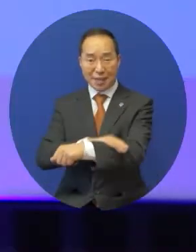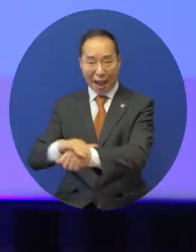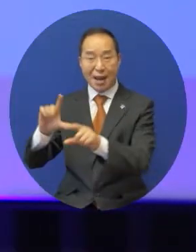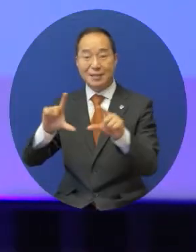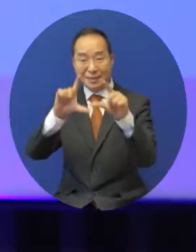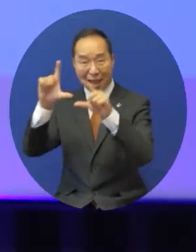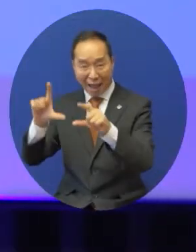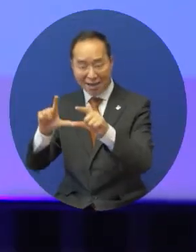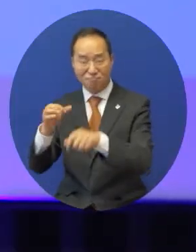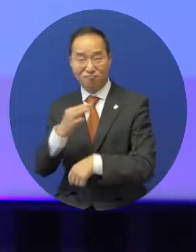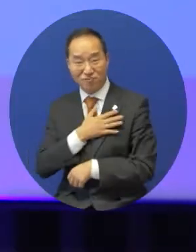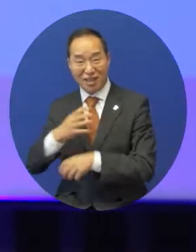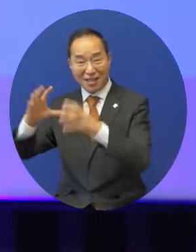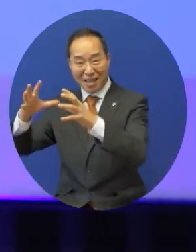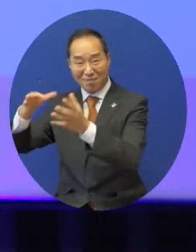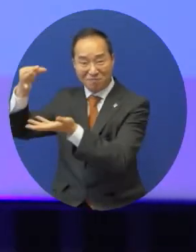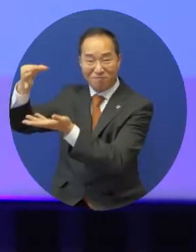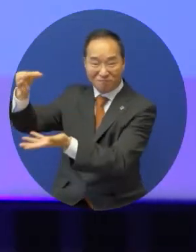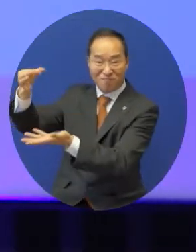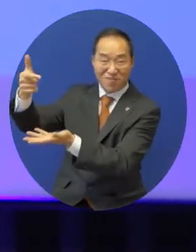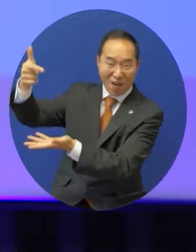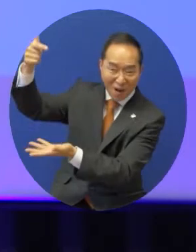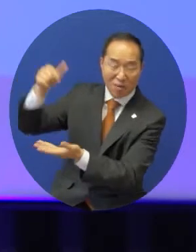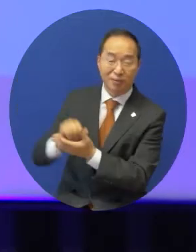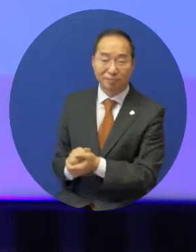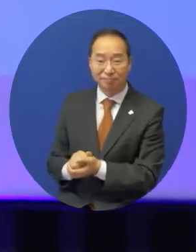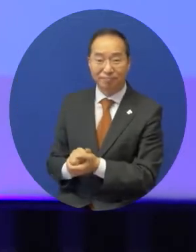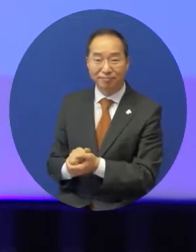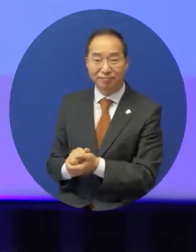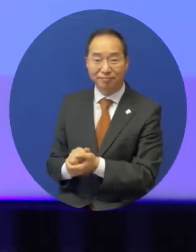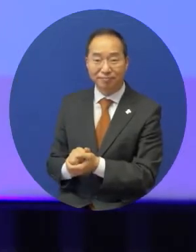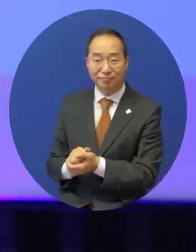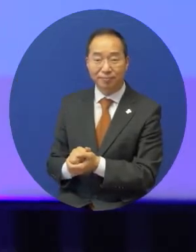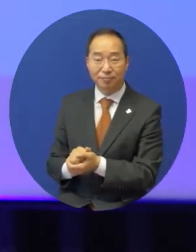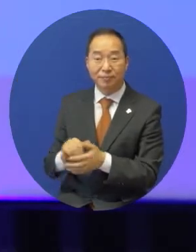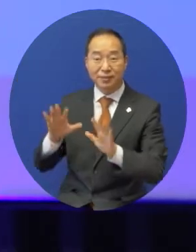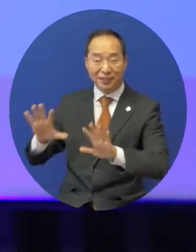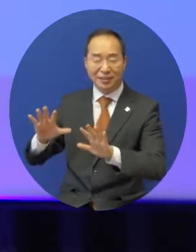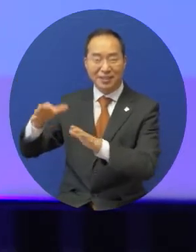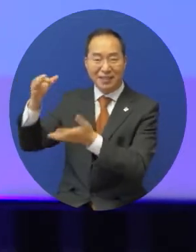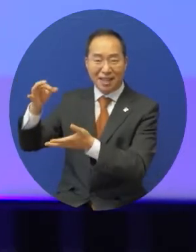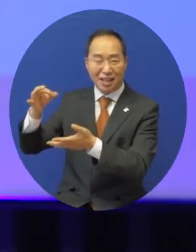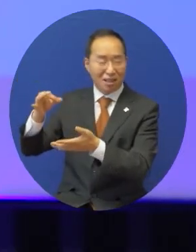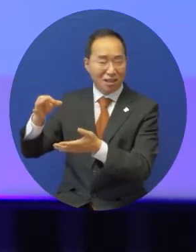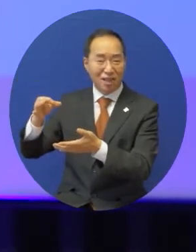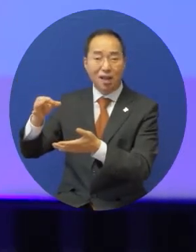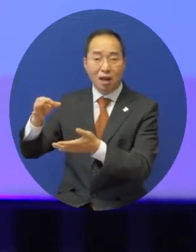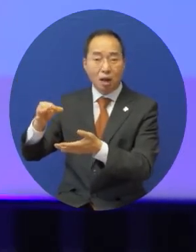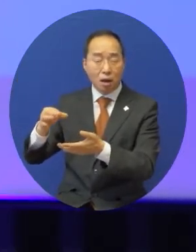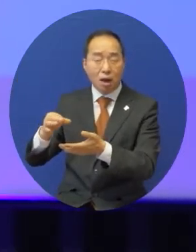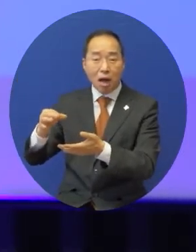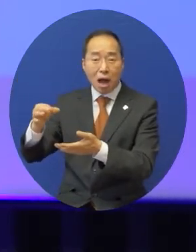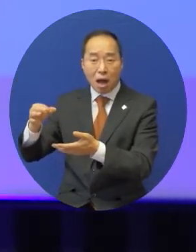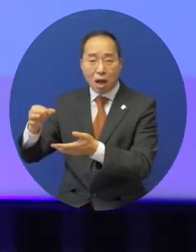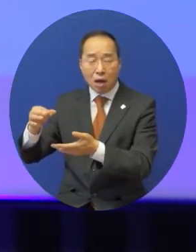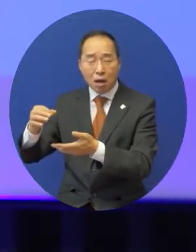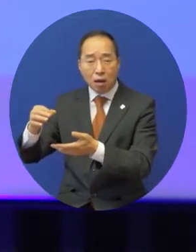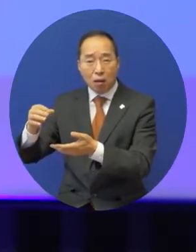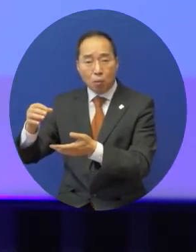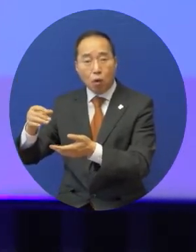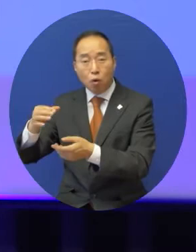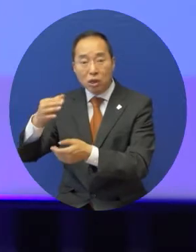잘 사는 사람은 자산을 많이 갖고 있고, 지금과 같이 돈이 많이 풀리면 자산 가치가 점점 올라가잖아요.